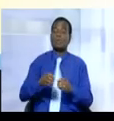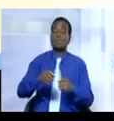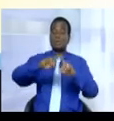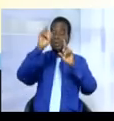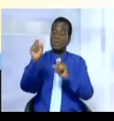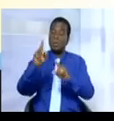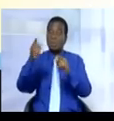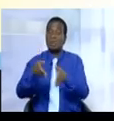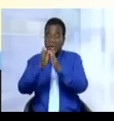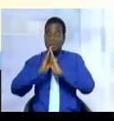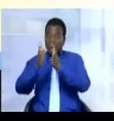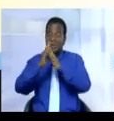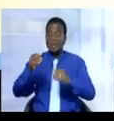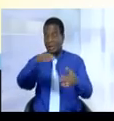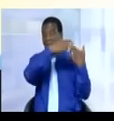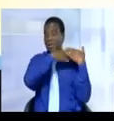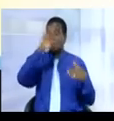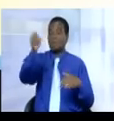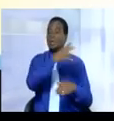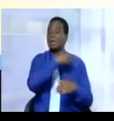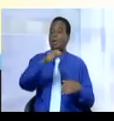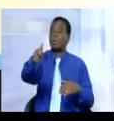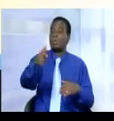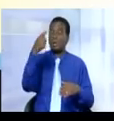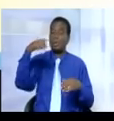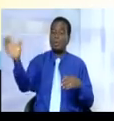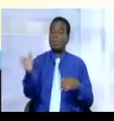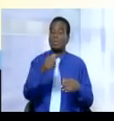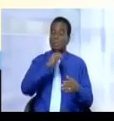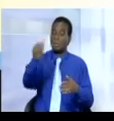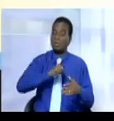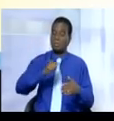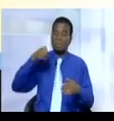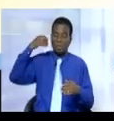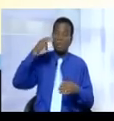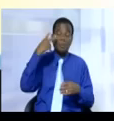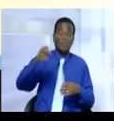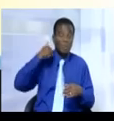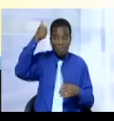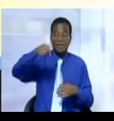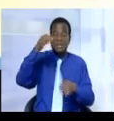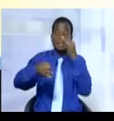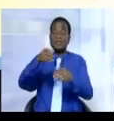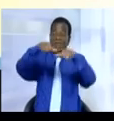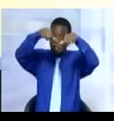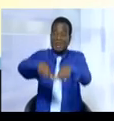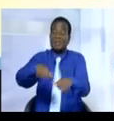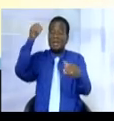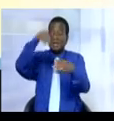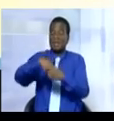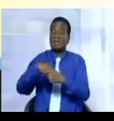tant qu'étudiant, ses responsabilités et surtout lui-même sa propre vision d'avenir. S'il veut rester dans cet